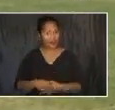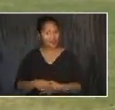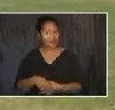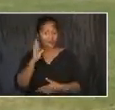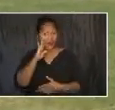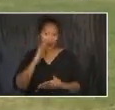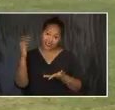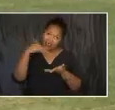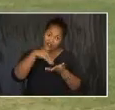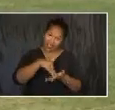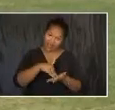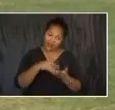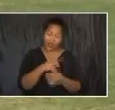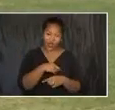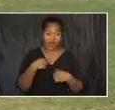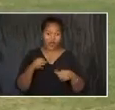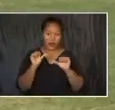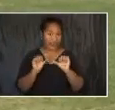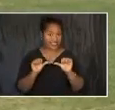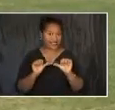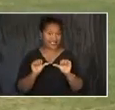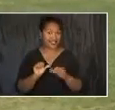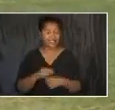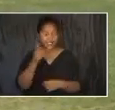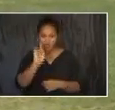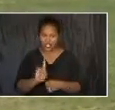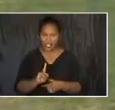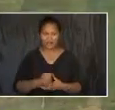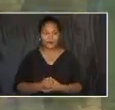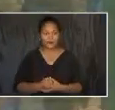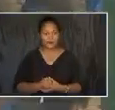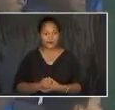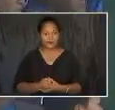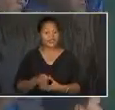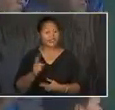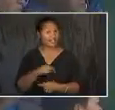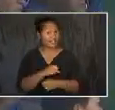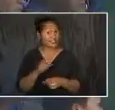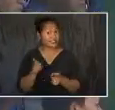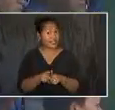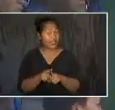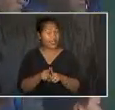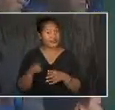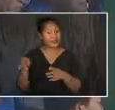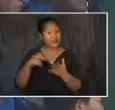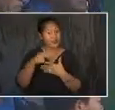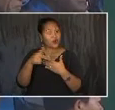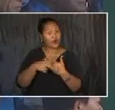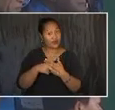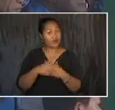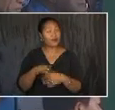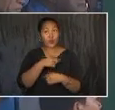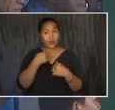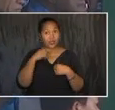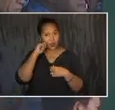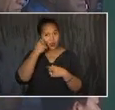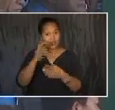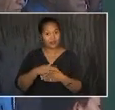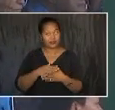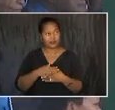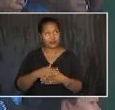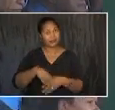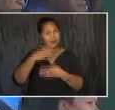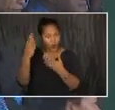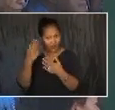mai na preside ni nonta mati ni tu e ka tana ara keni barau na rotini na barau men na wa te dembo te